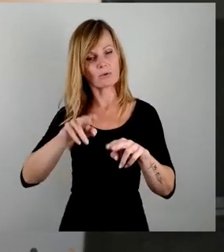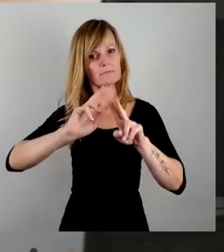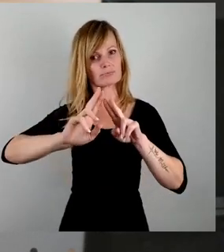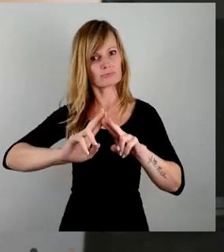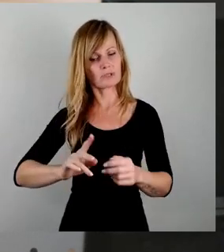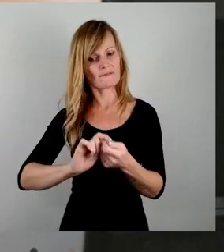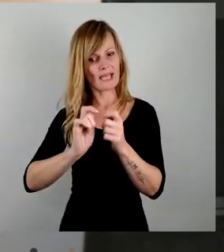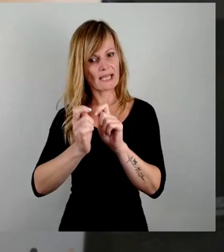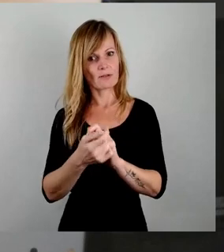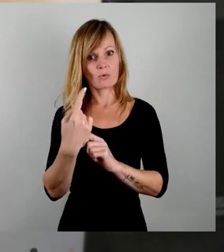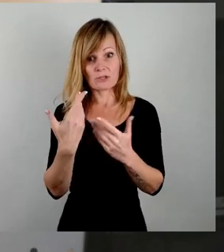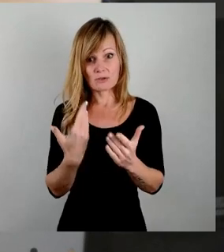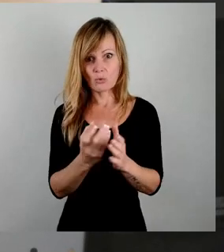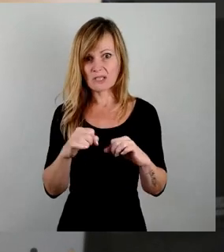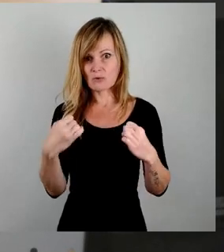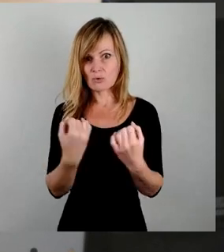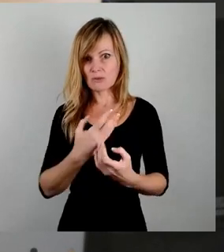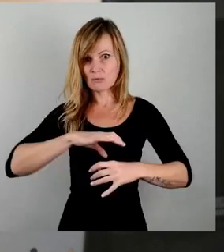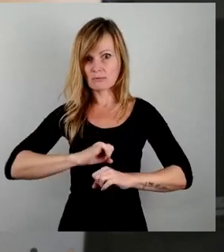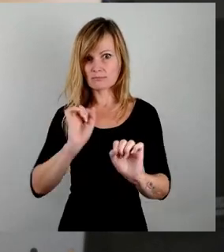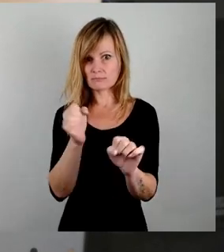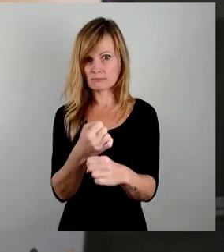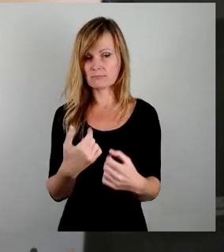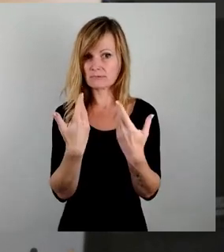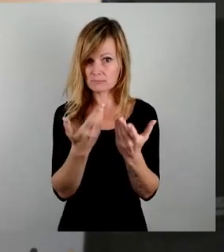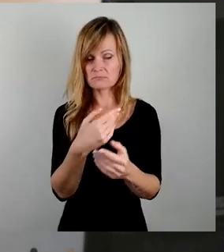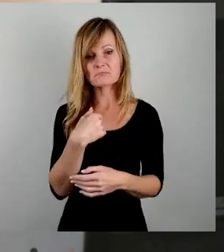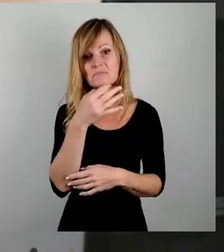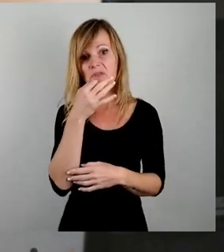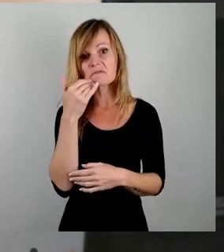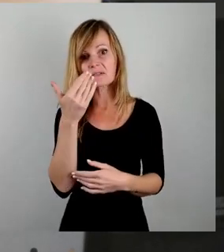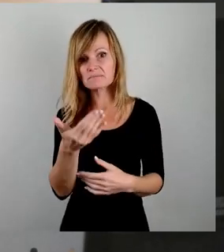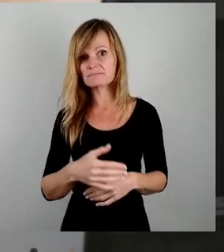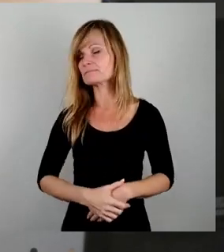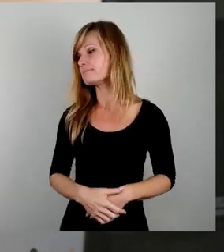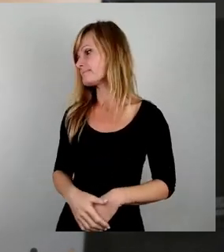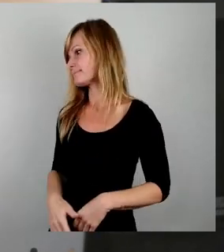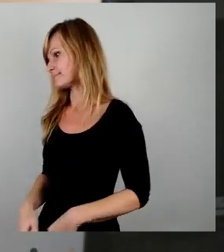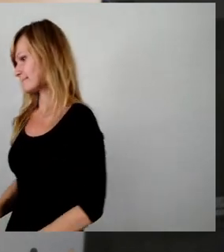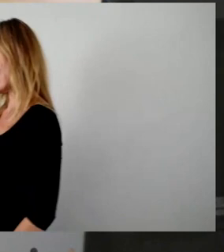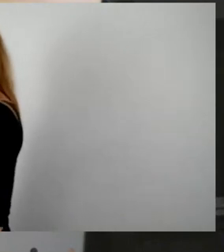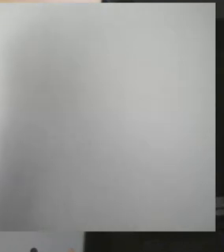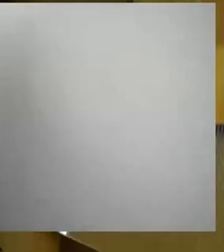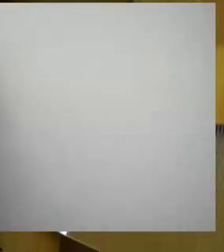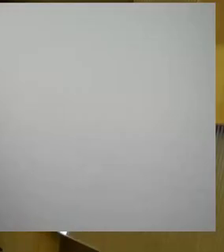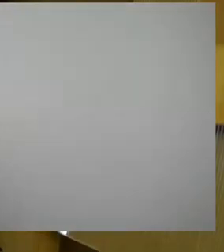nicht haltbaren Situation gerechnet werden? Die Beantwortung übernimmt der Baubürgermeister, Herr